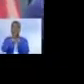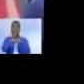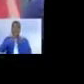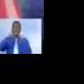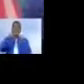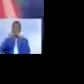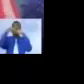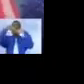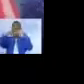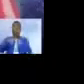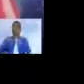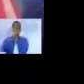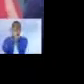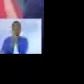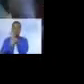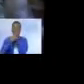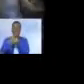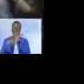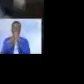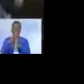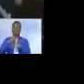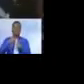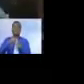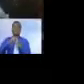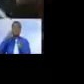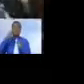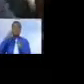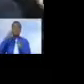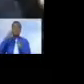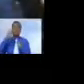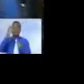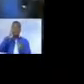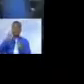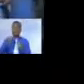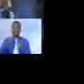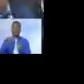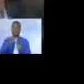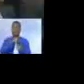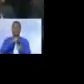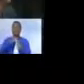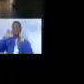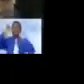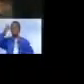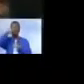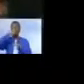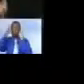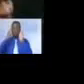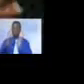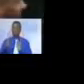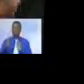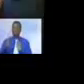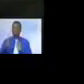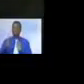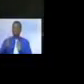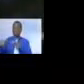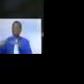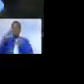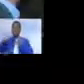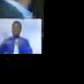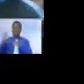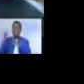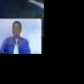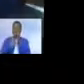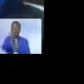du continent. Reflété par cette formule chère au roi Mohamed VI, l'Afrique doit faire confiance à